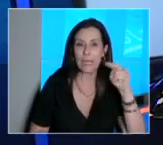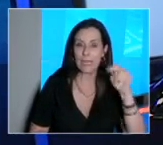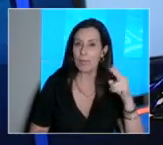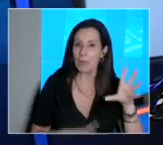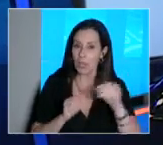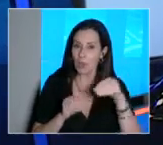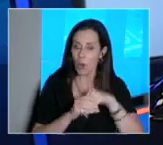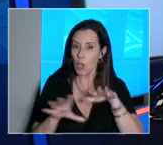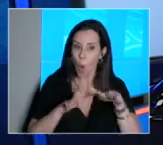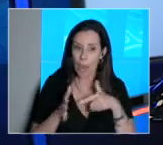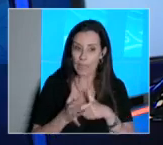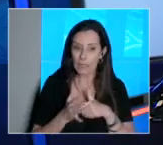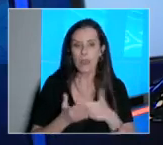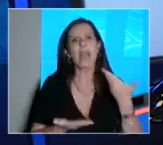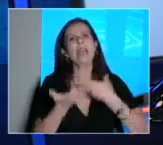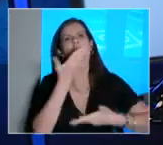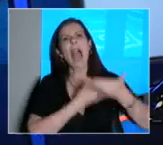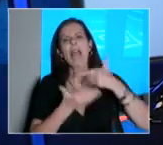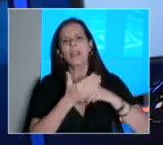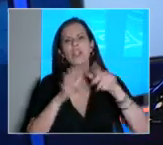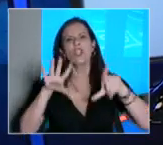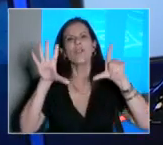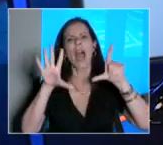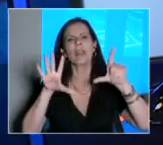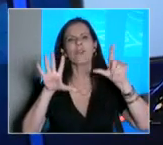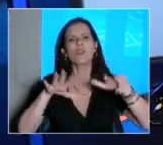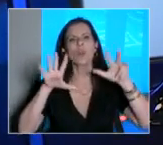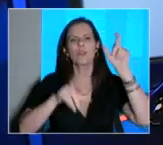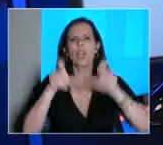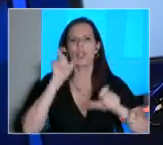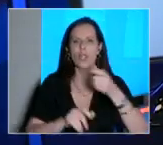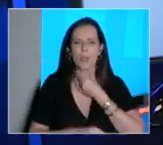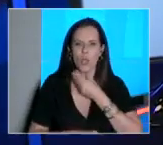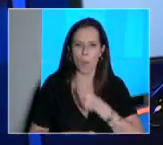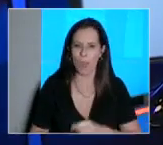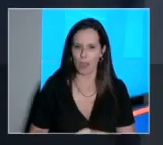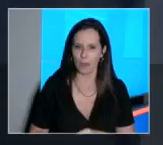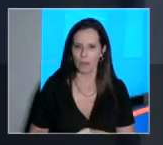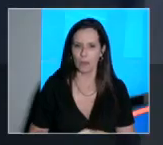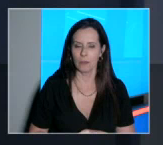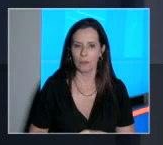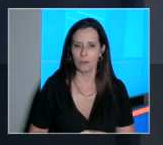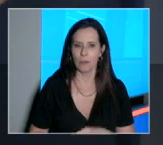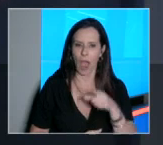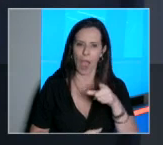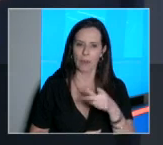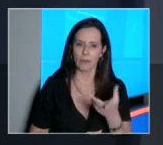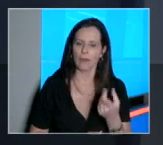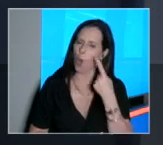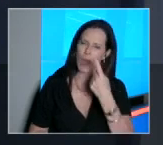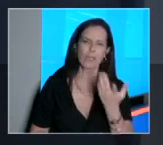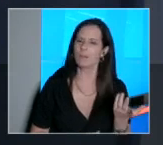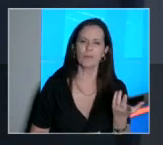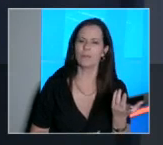תבואי איתנו לקואליציה, נעלה 7,000 עד 8,000 אנשים. אתה פעיל חברתי, אתה מסתכל